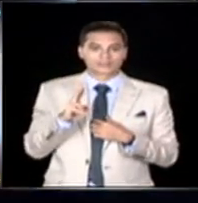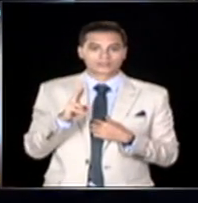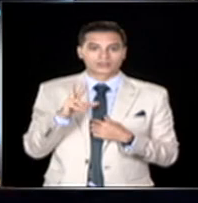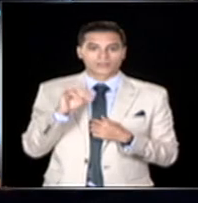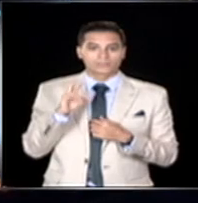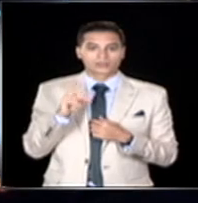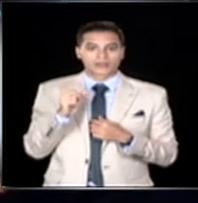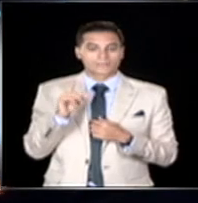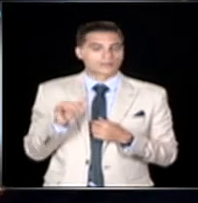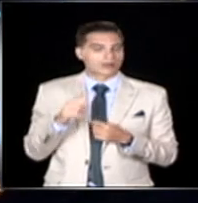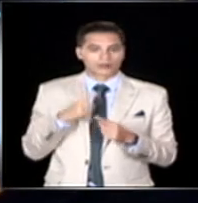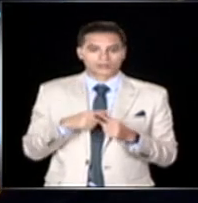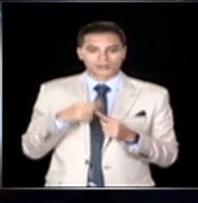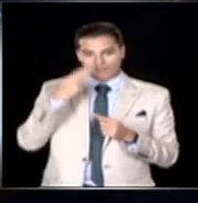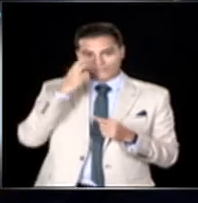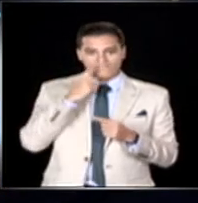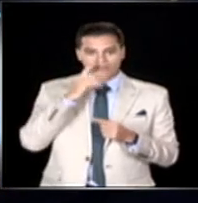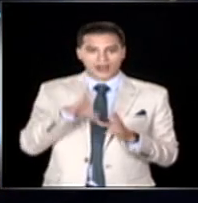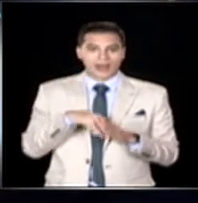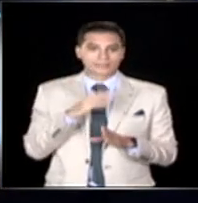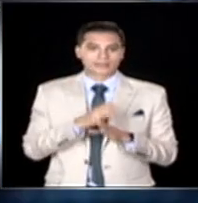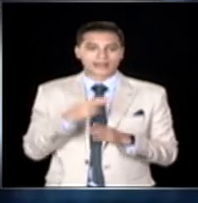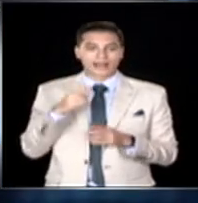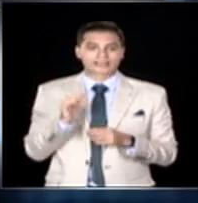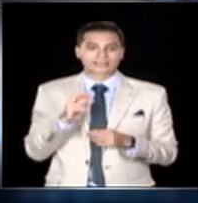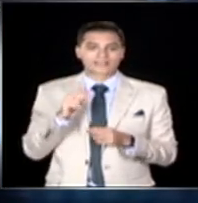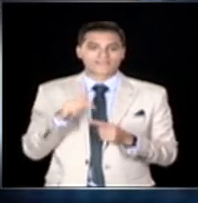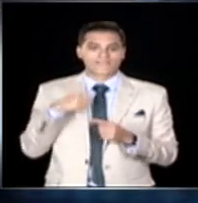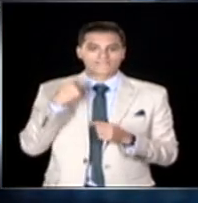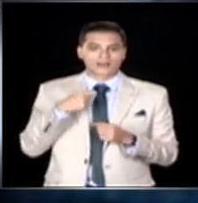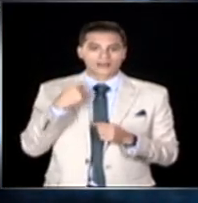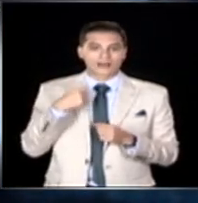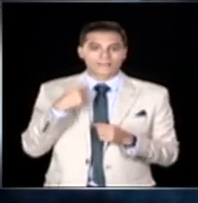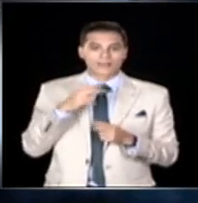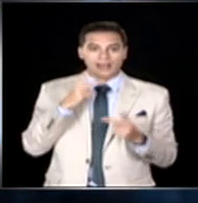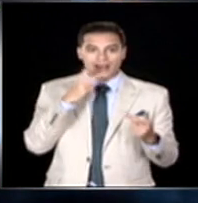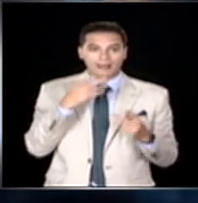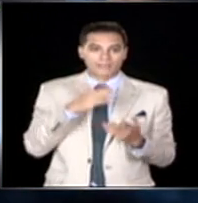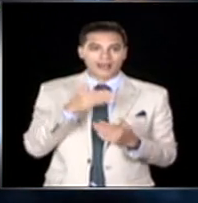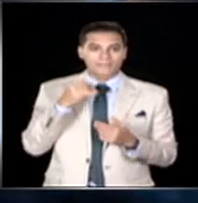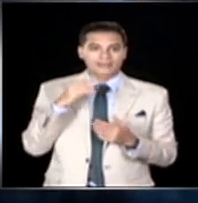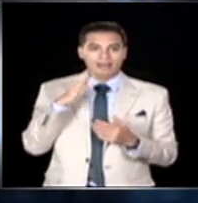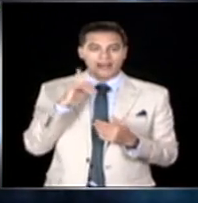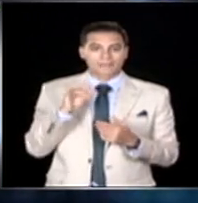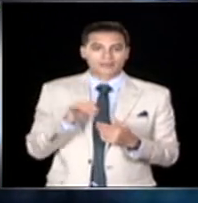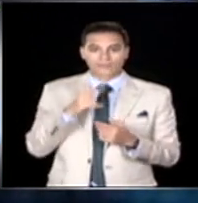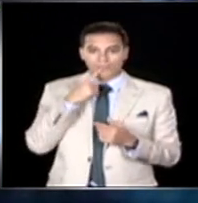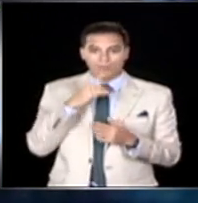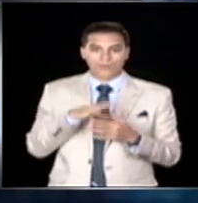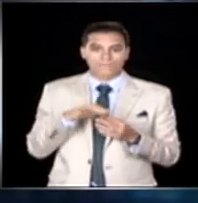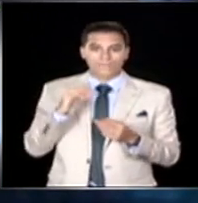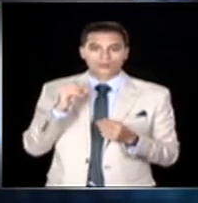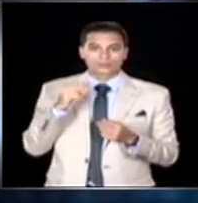المتنبي. غلط. فنان قام بدور عزيز في فيلم خيال مآتة، فمن هو؟ أحمد حلمي. صح. كم عدد حروف كلمة موضوعية؟